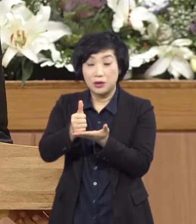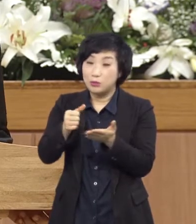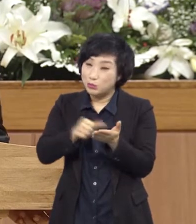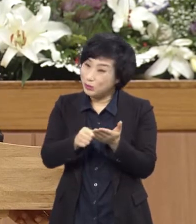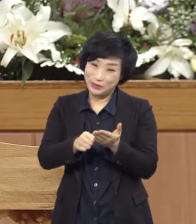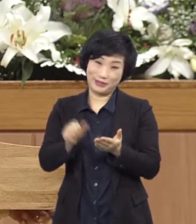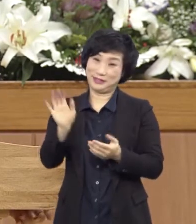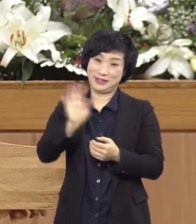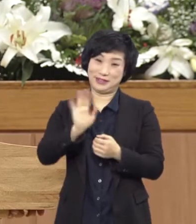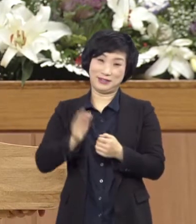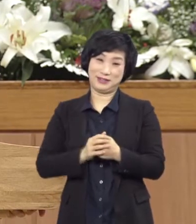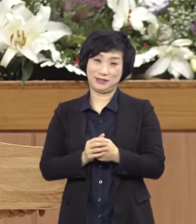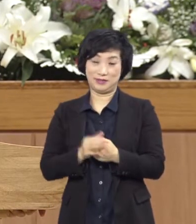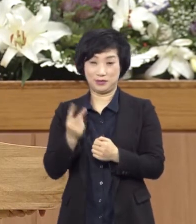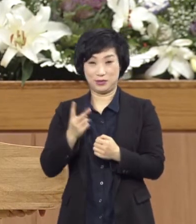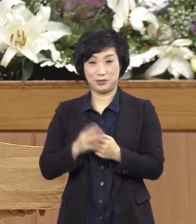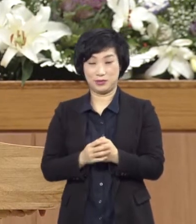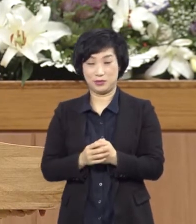비물질이요 그리고